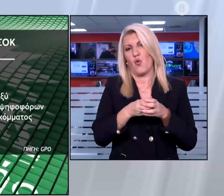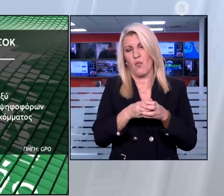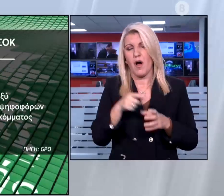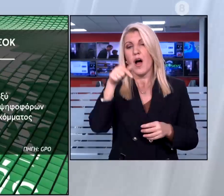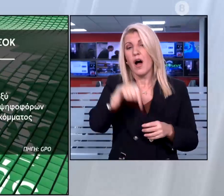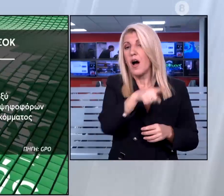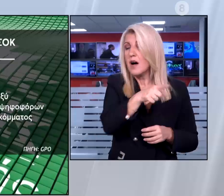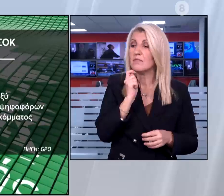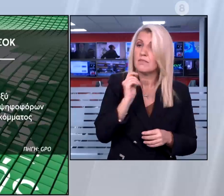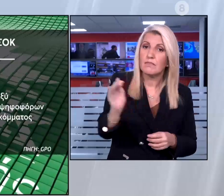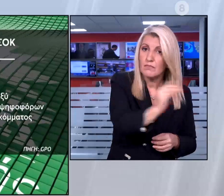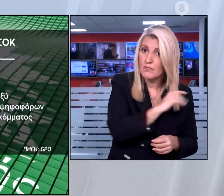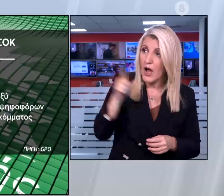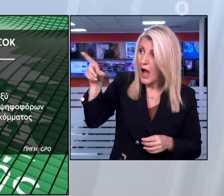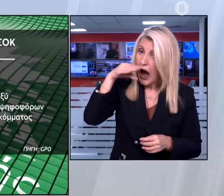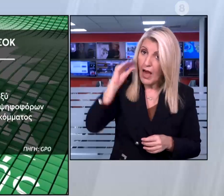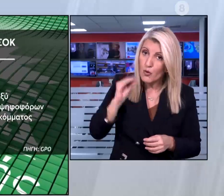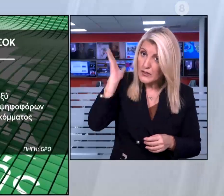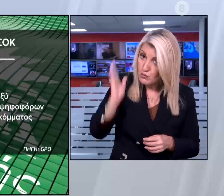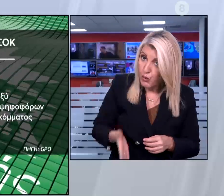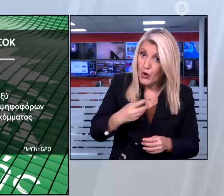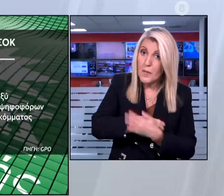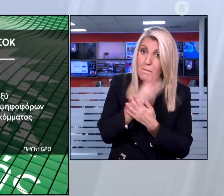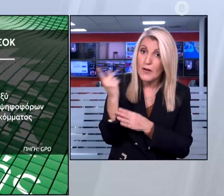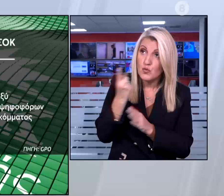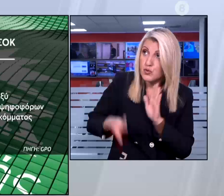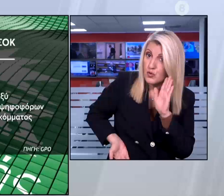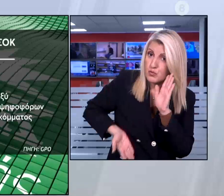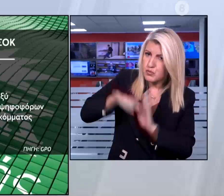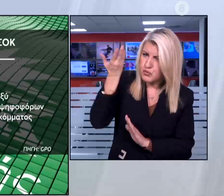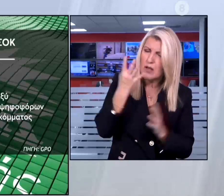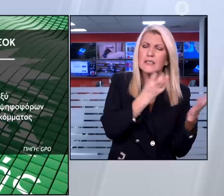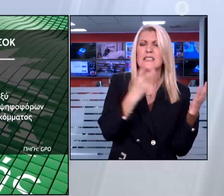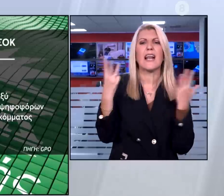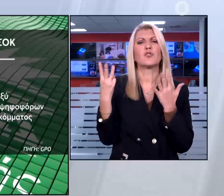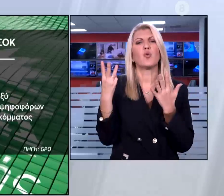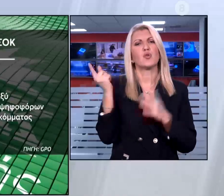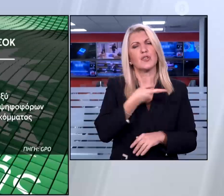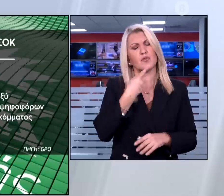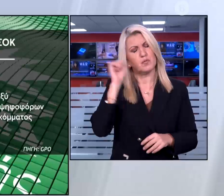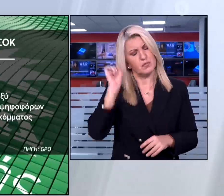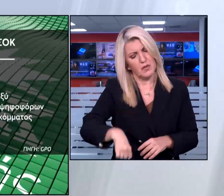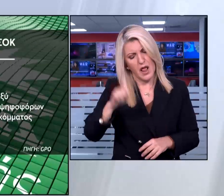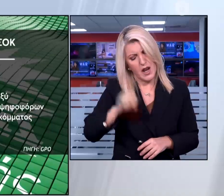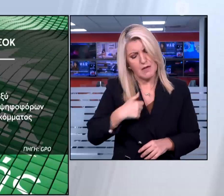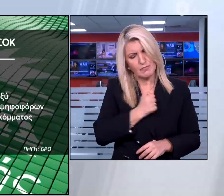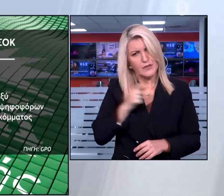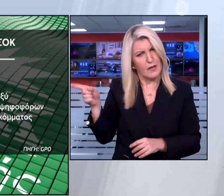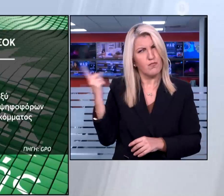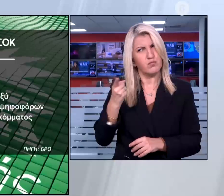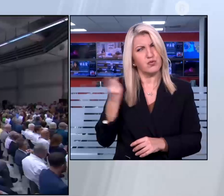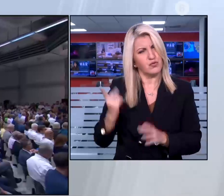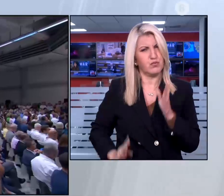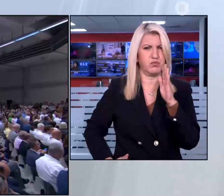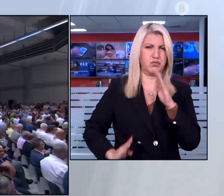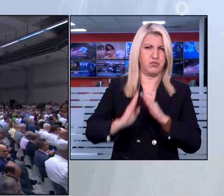ποσοστά του ΠΑΣΟΚ, το 48,8% πιστεύει πως θα τα καταφέρει. Ενώ μεταξύ των ψηφοφόρων του κόμματος, το